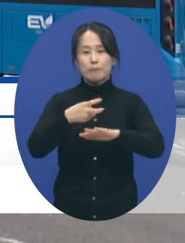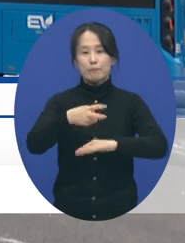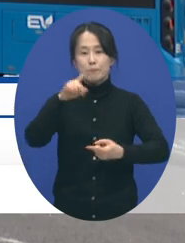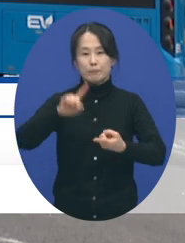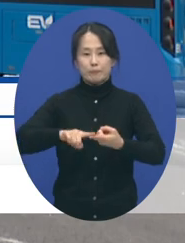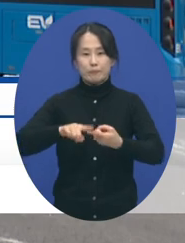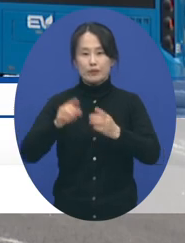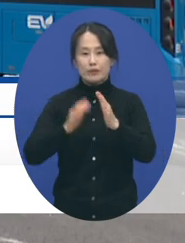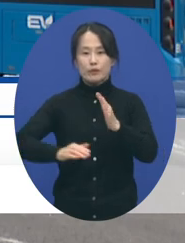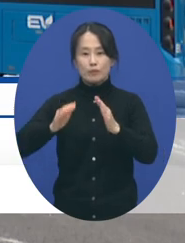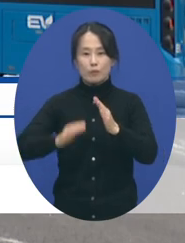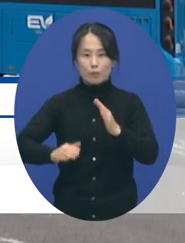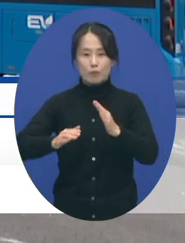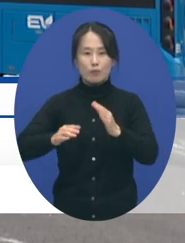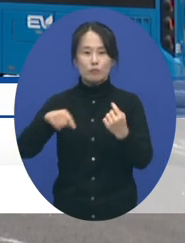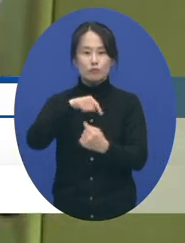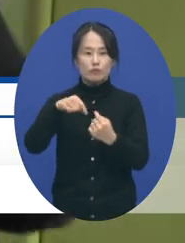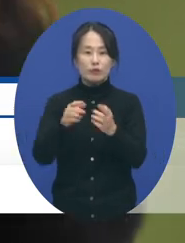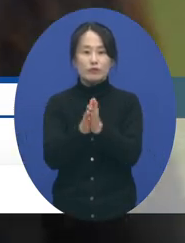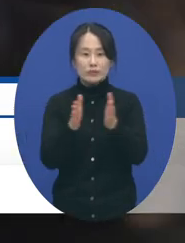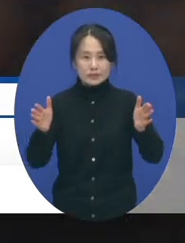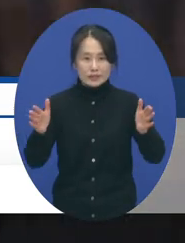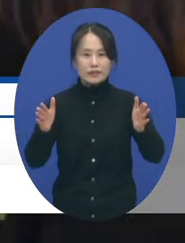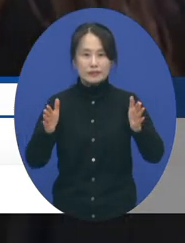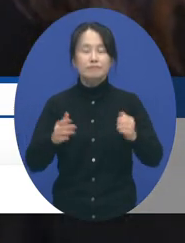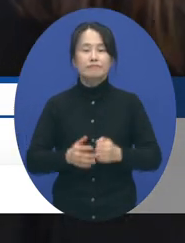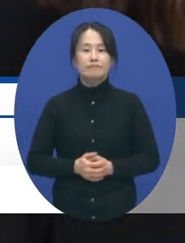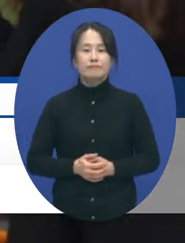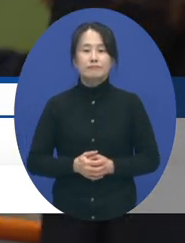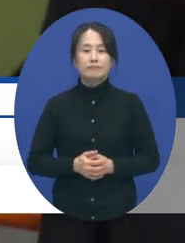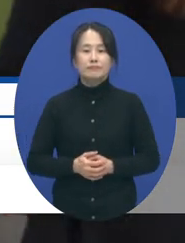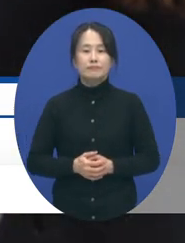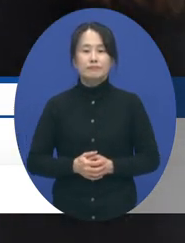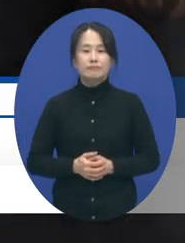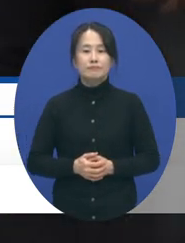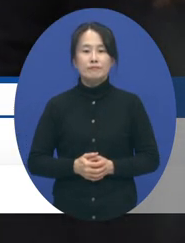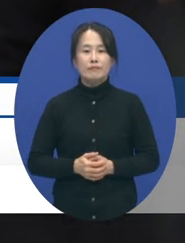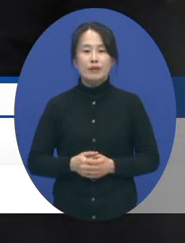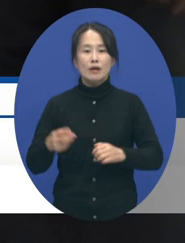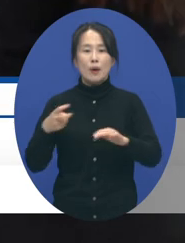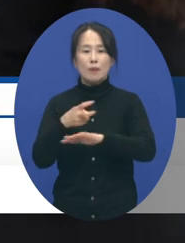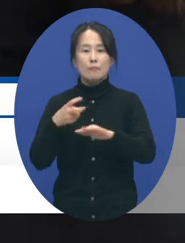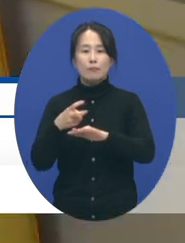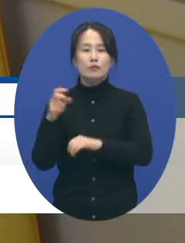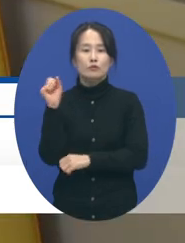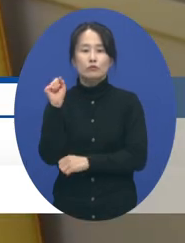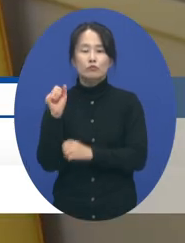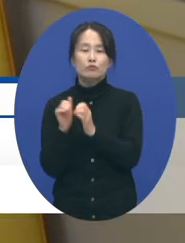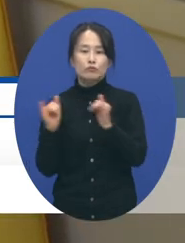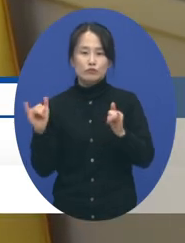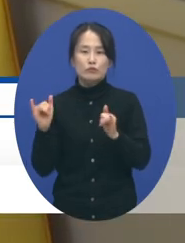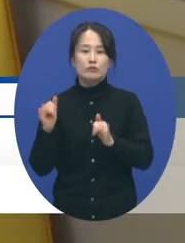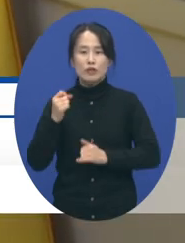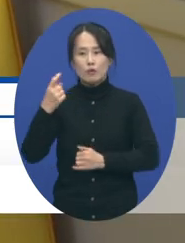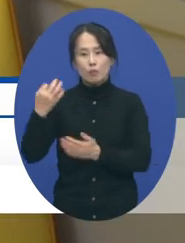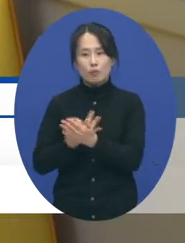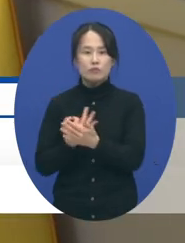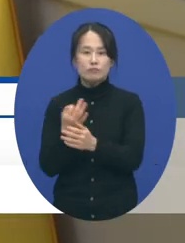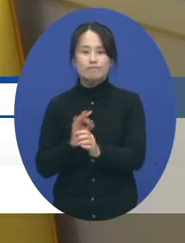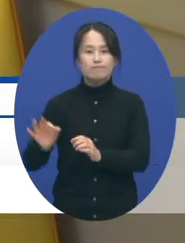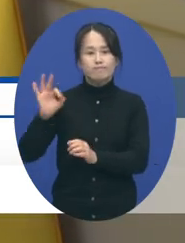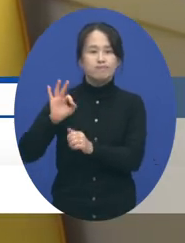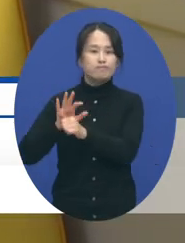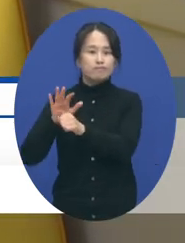전 버스에 대한 공공관리제를 시행하도록 하겠습니다. 그리고 오늘 이 출범을 계기로 해서 우리 버스